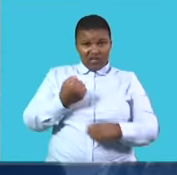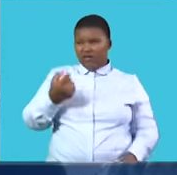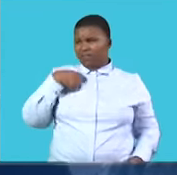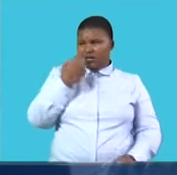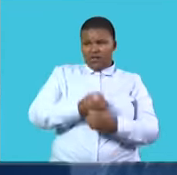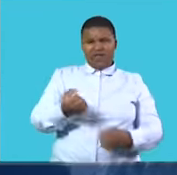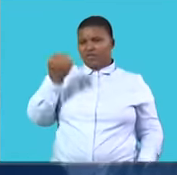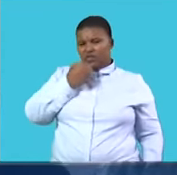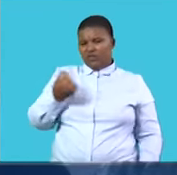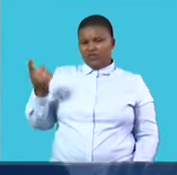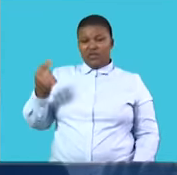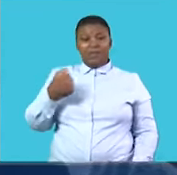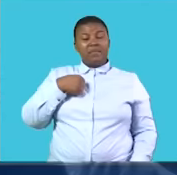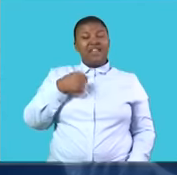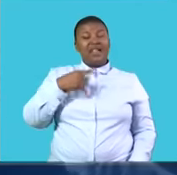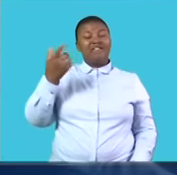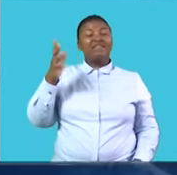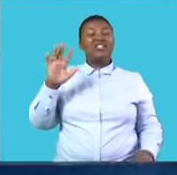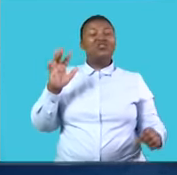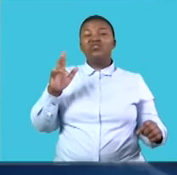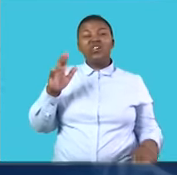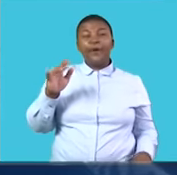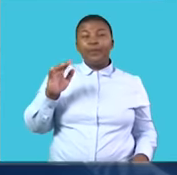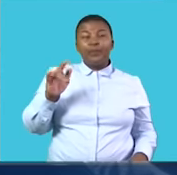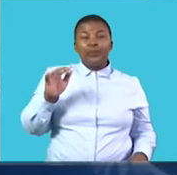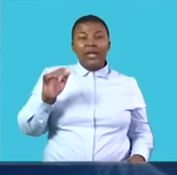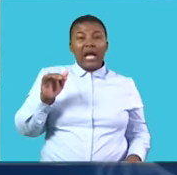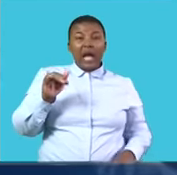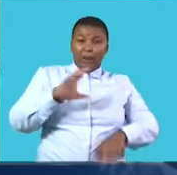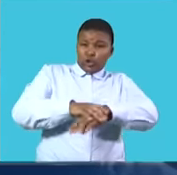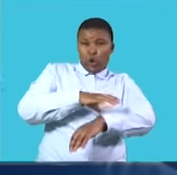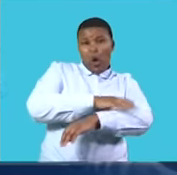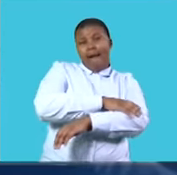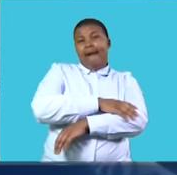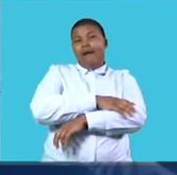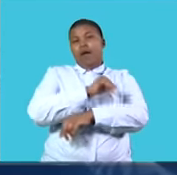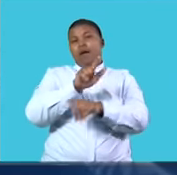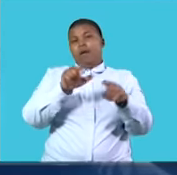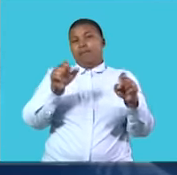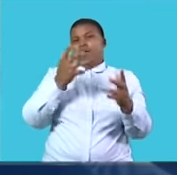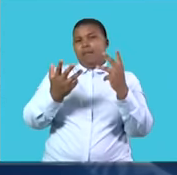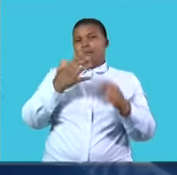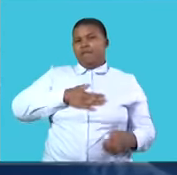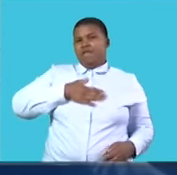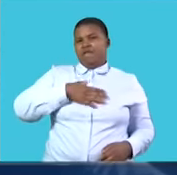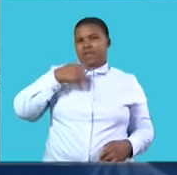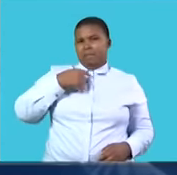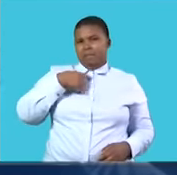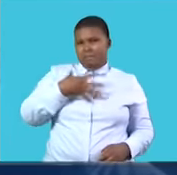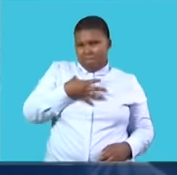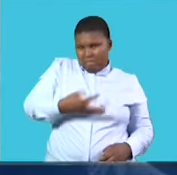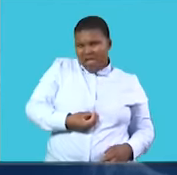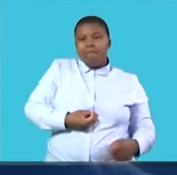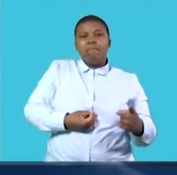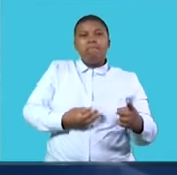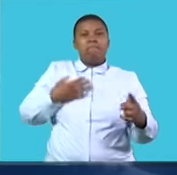kubo mina ngangikhuluma mina ngabantu aba Mantsonga who are offended and those people